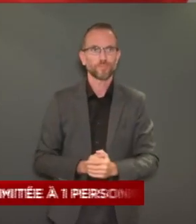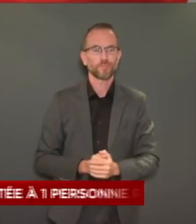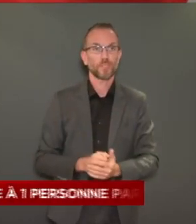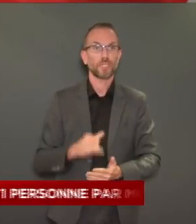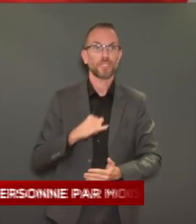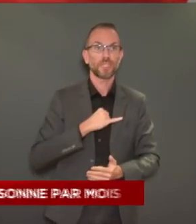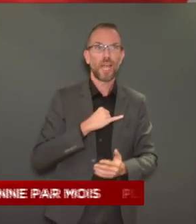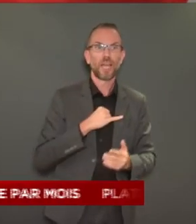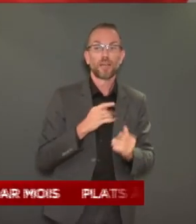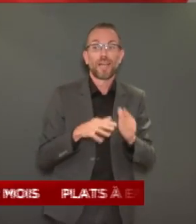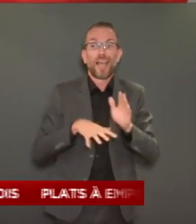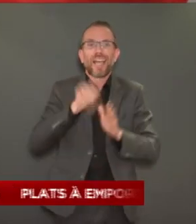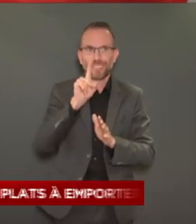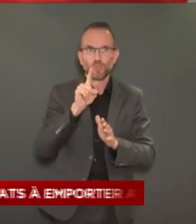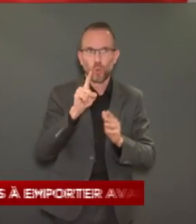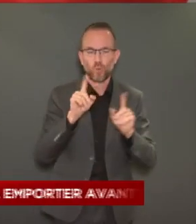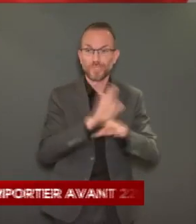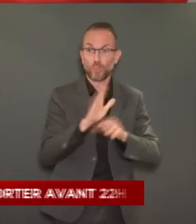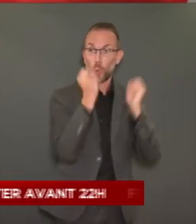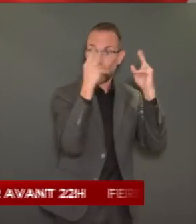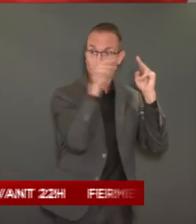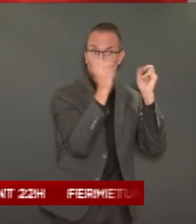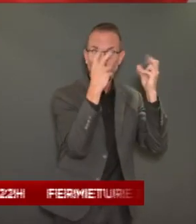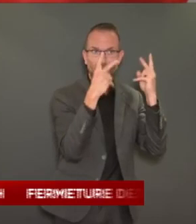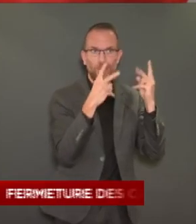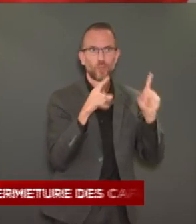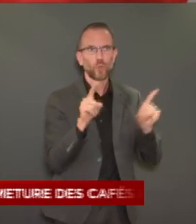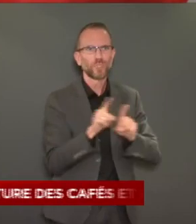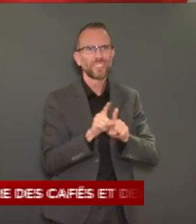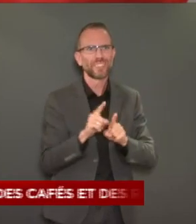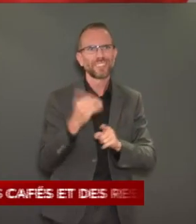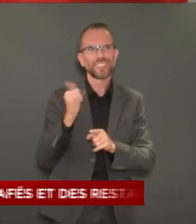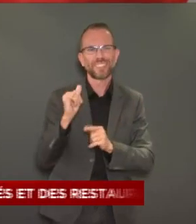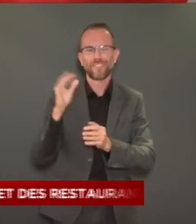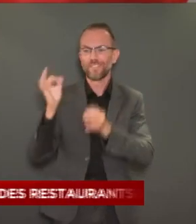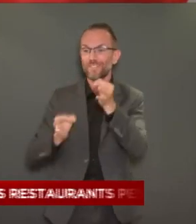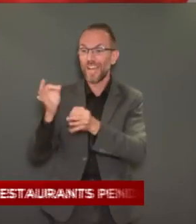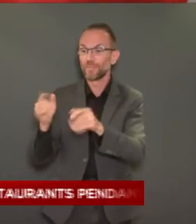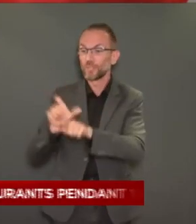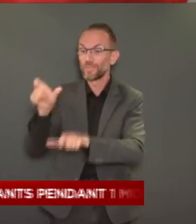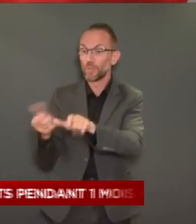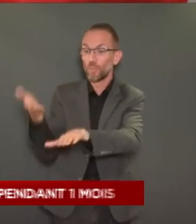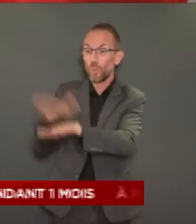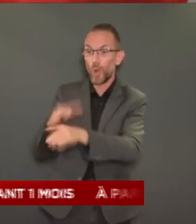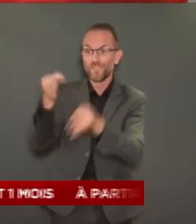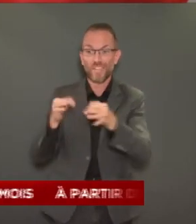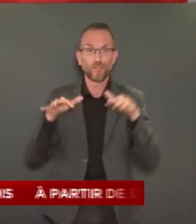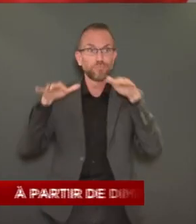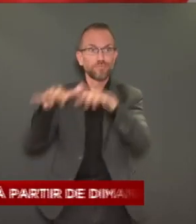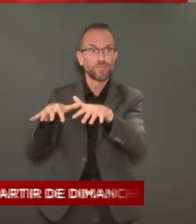Les réceptions après les funérailles resteront possibles avec un maximum de 40 personnes.